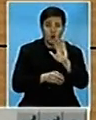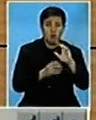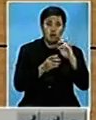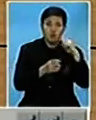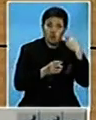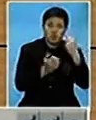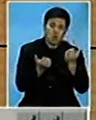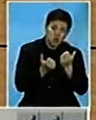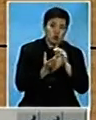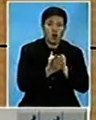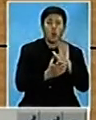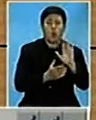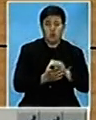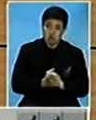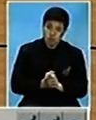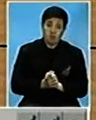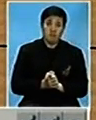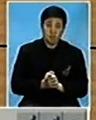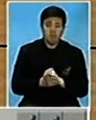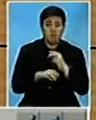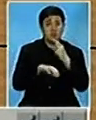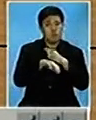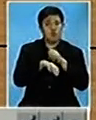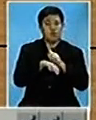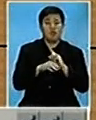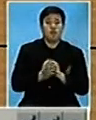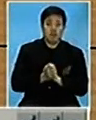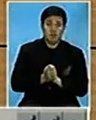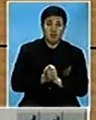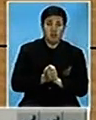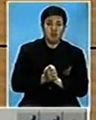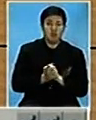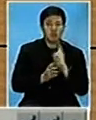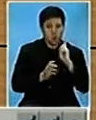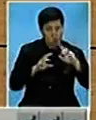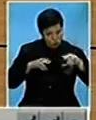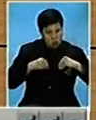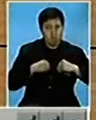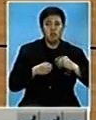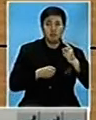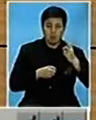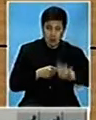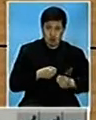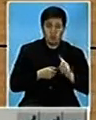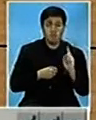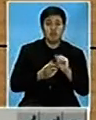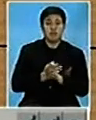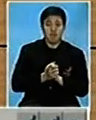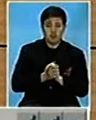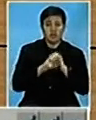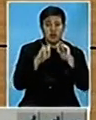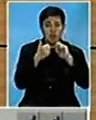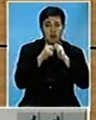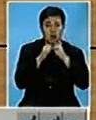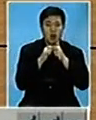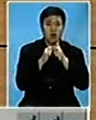าท่านประธานครับเราต้องยอมรับความจริงครับว่าปัญหาวิกฤตการ